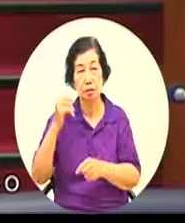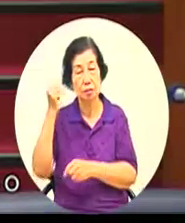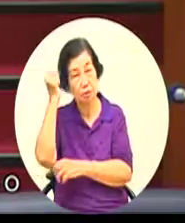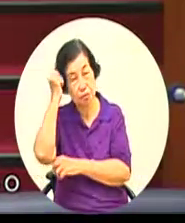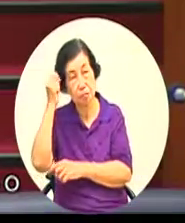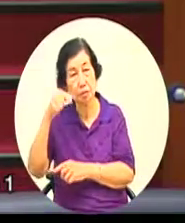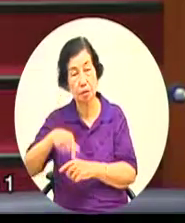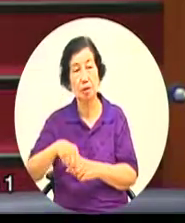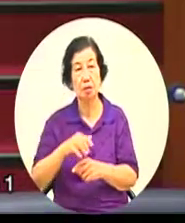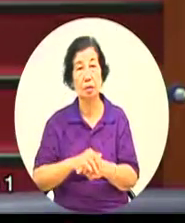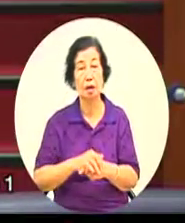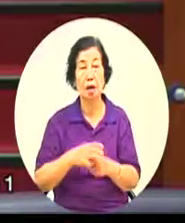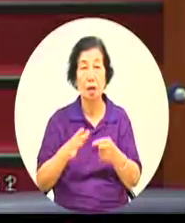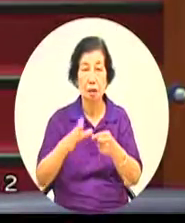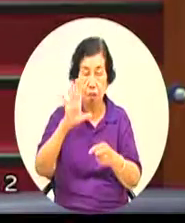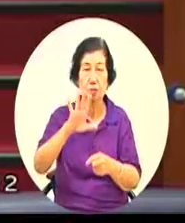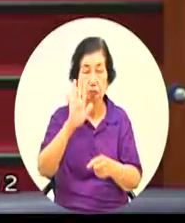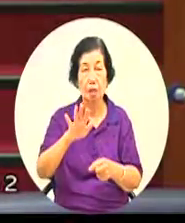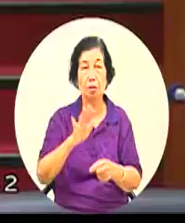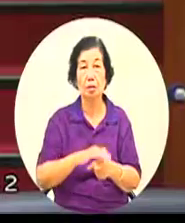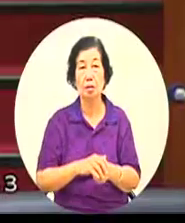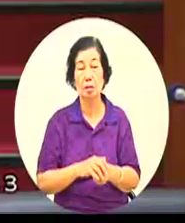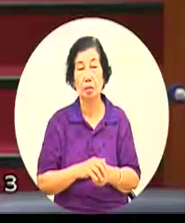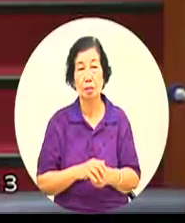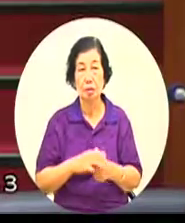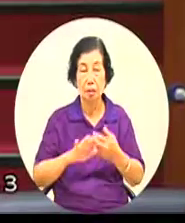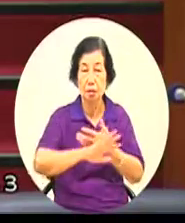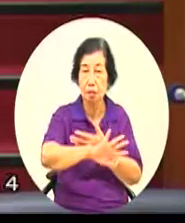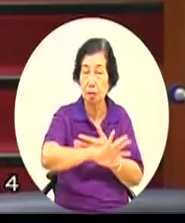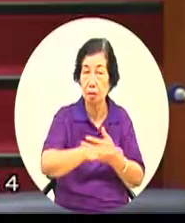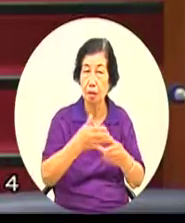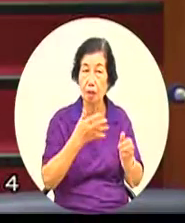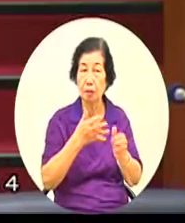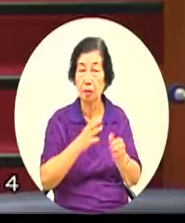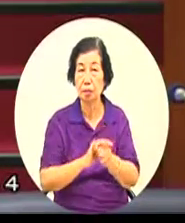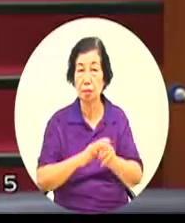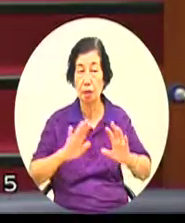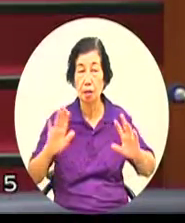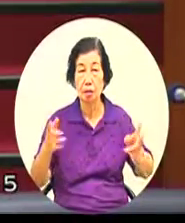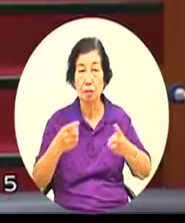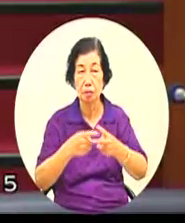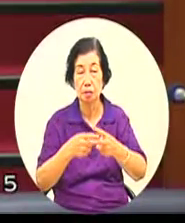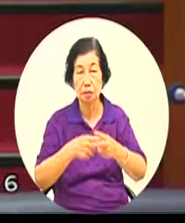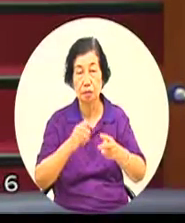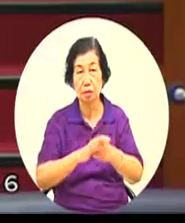宿舍哈，这边问一下我们国小教育科